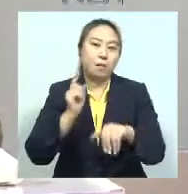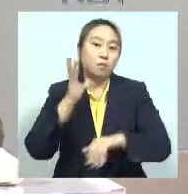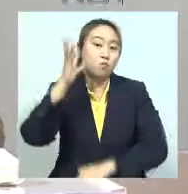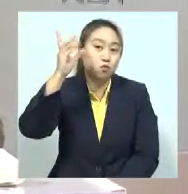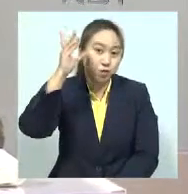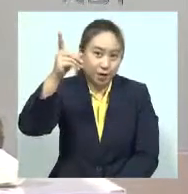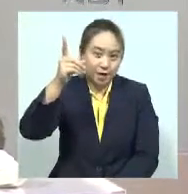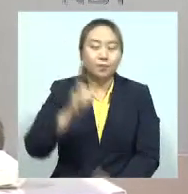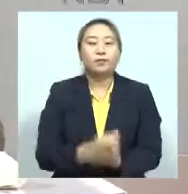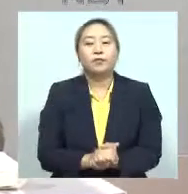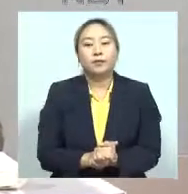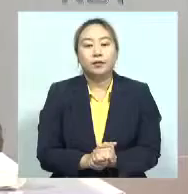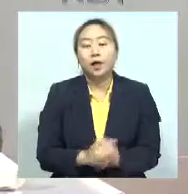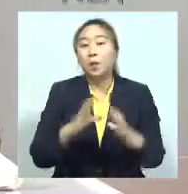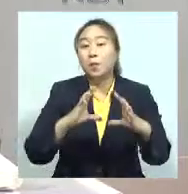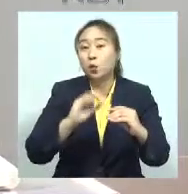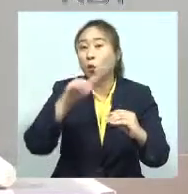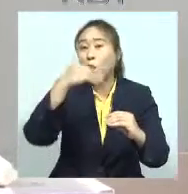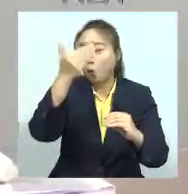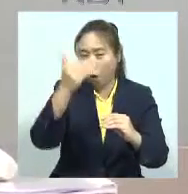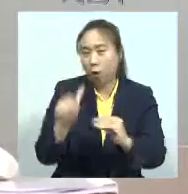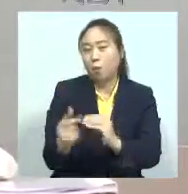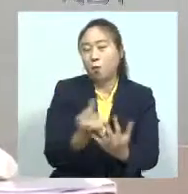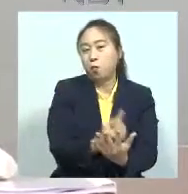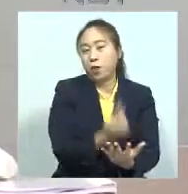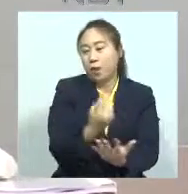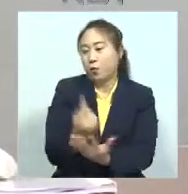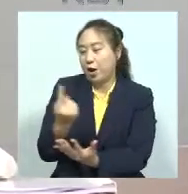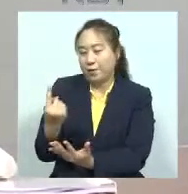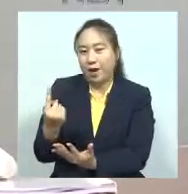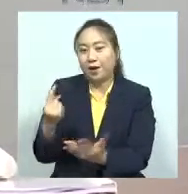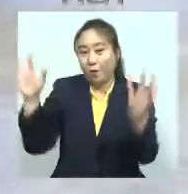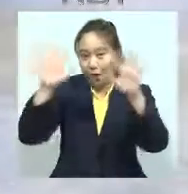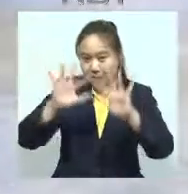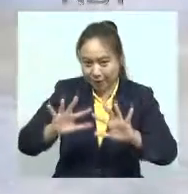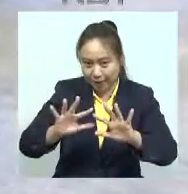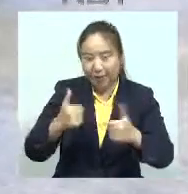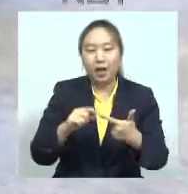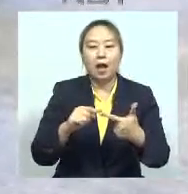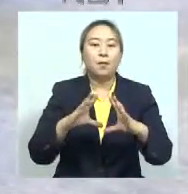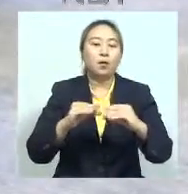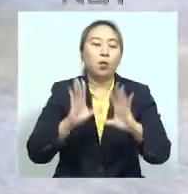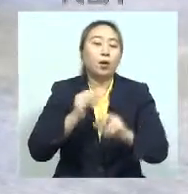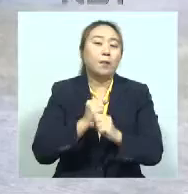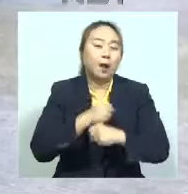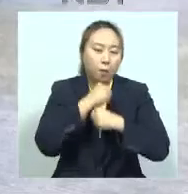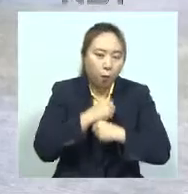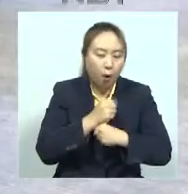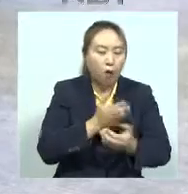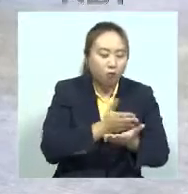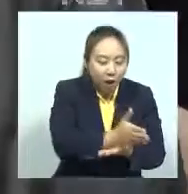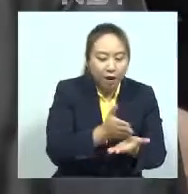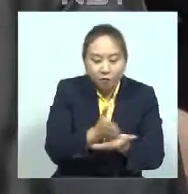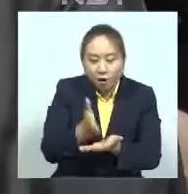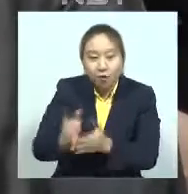ต่วันพรุ่งนี้ค่ะเริ่มจากการประชุมคณะผู้แทนถาวรประจำอาเซียนและการประชุมเจ้าหน้าที่อาวุโสอาเซียนด้านต่าง